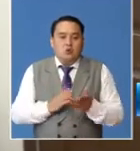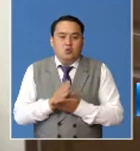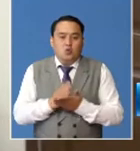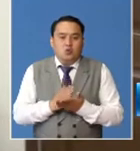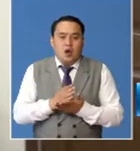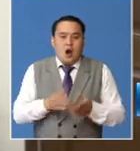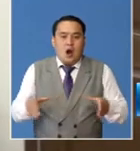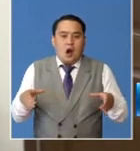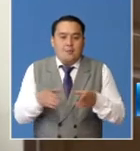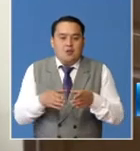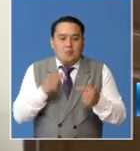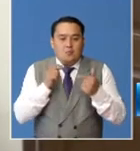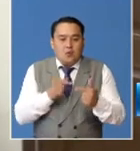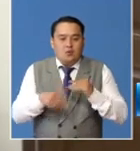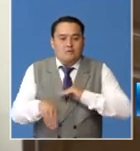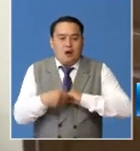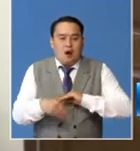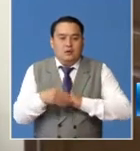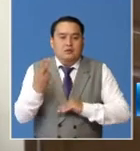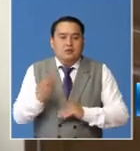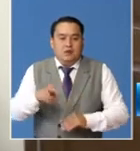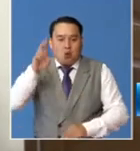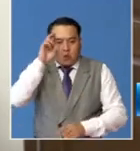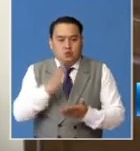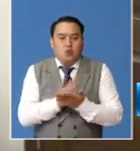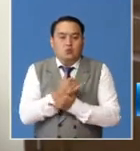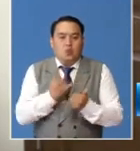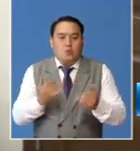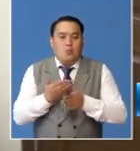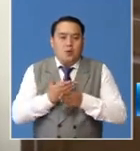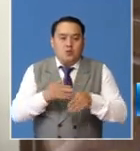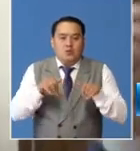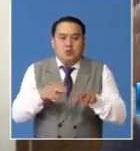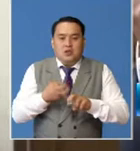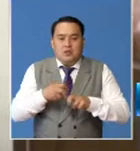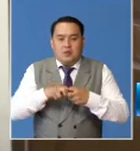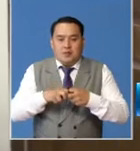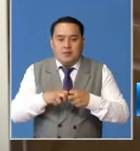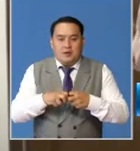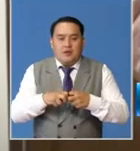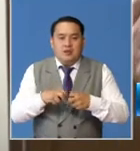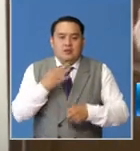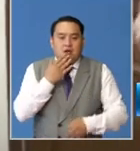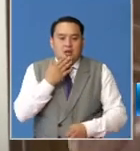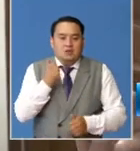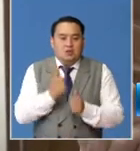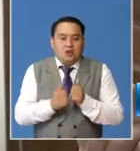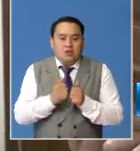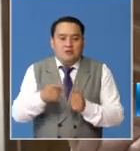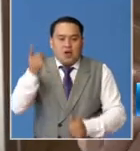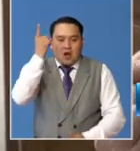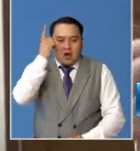должны объединиться против коррупции. Цифровизация госуслуг должна помочь в решении этой проблемы. За рубежом, в частности в